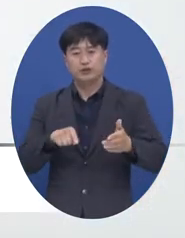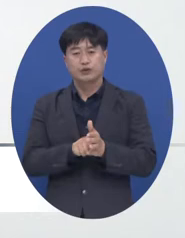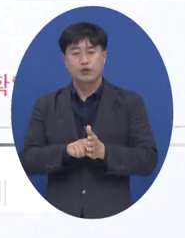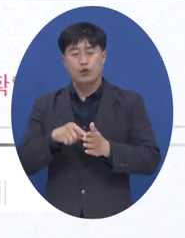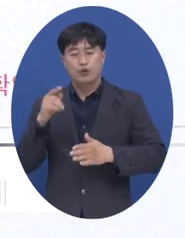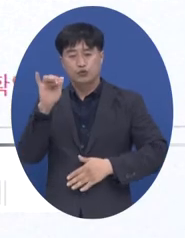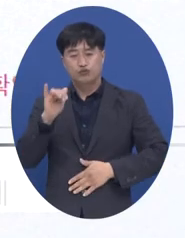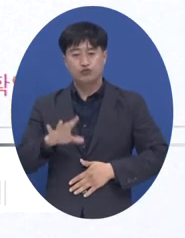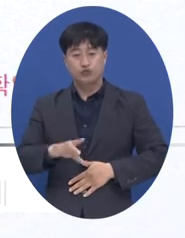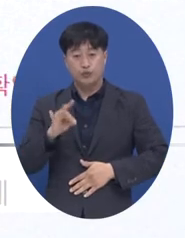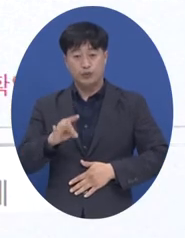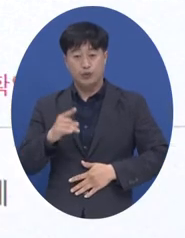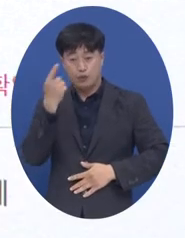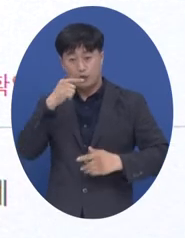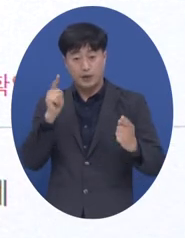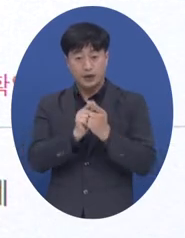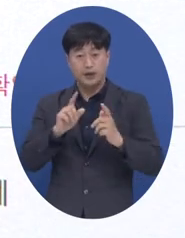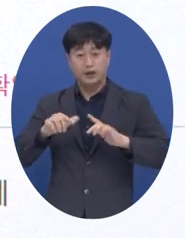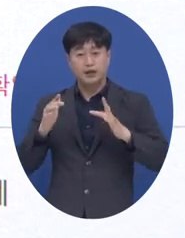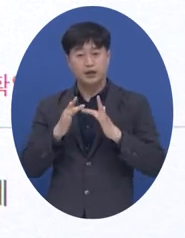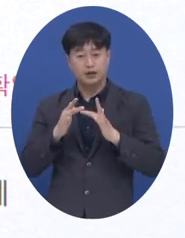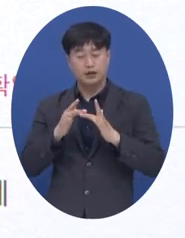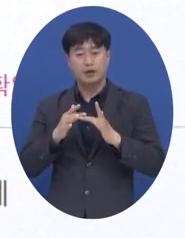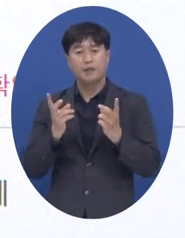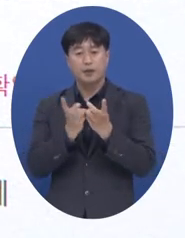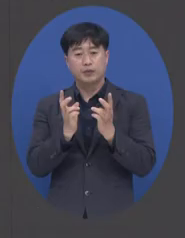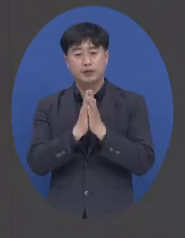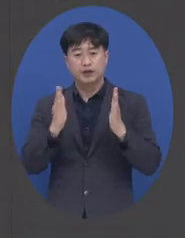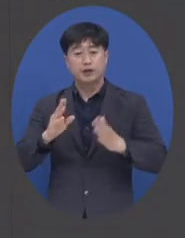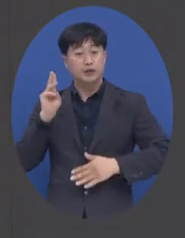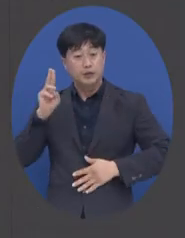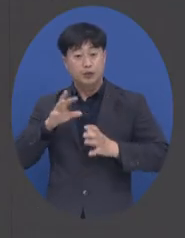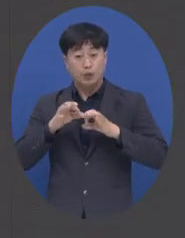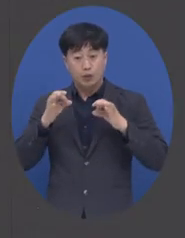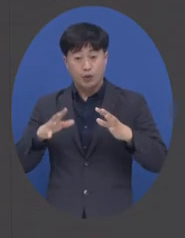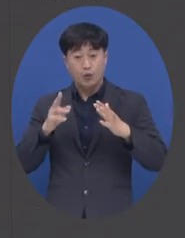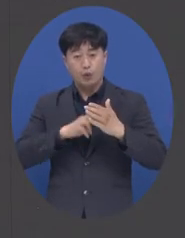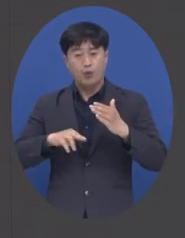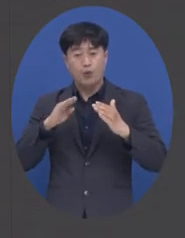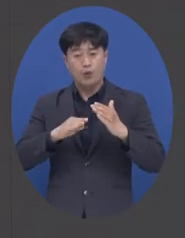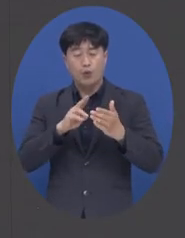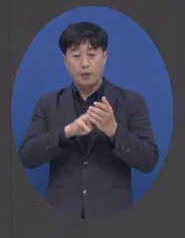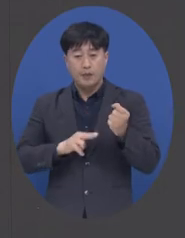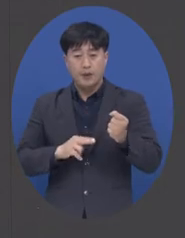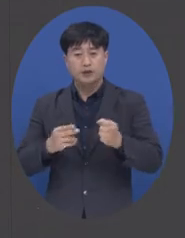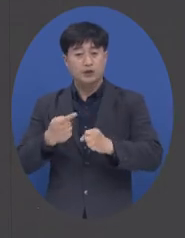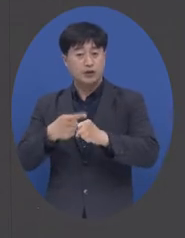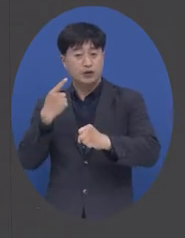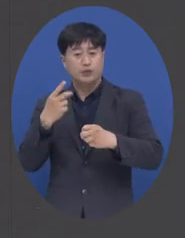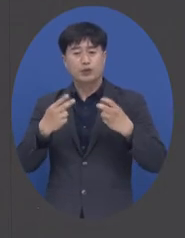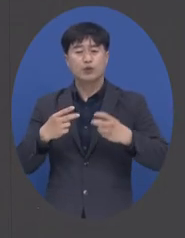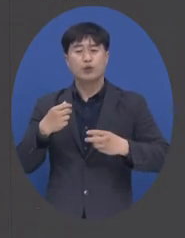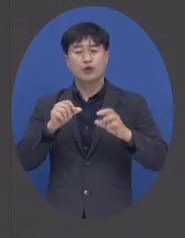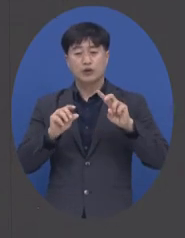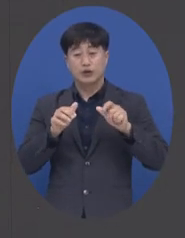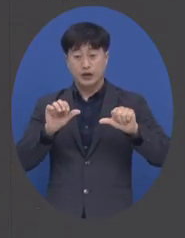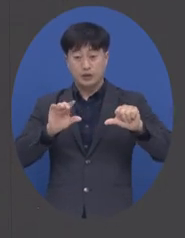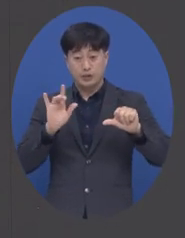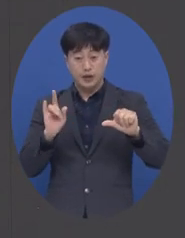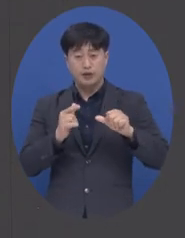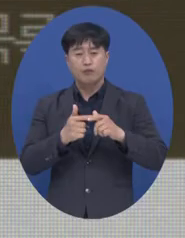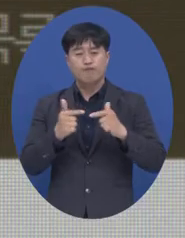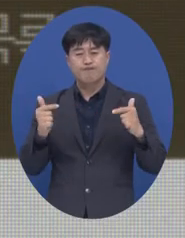비대면 온라인 방식으로 실시했습니다 3일동안 10 이번 국내에는 지난해 보다 5배가 넘는 8천여 명의 참가자가